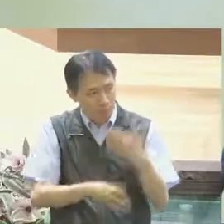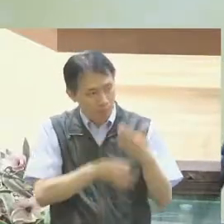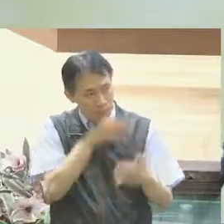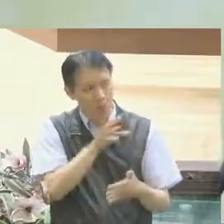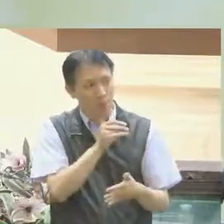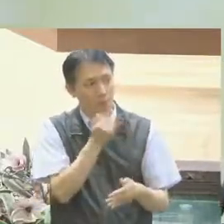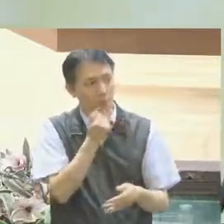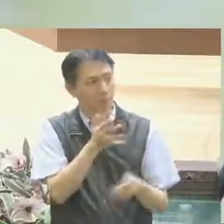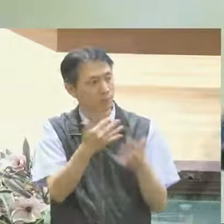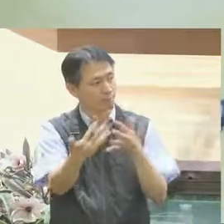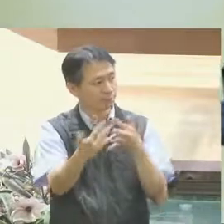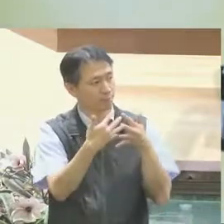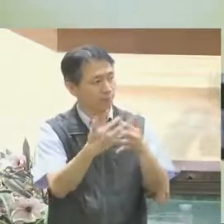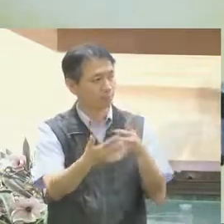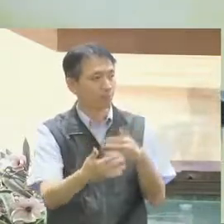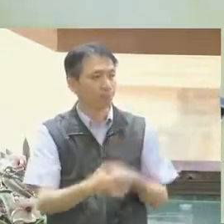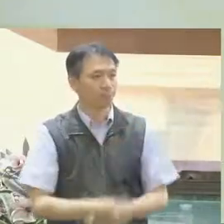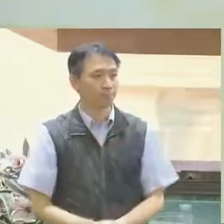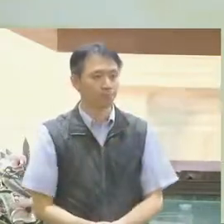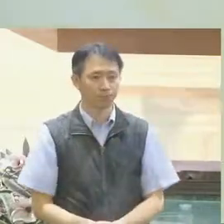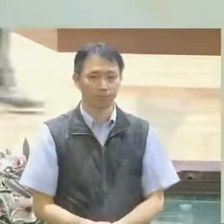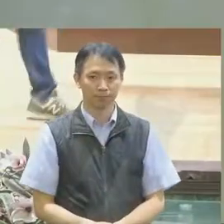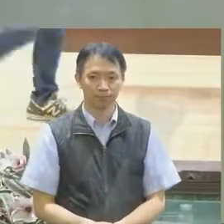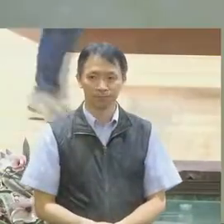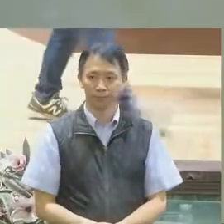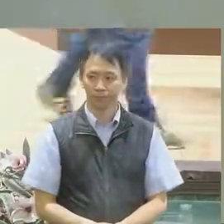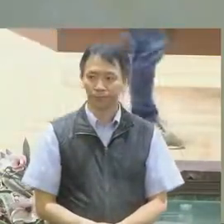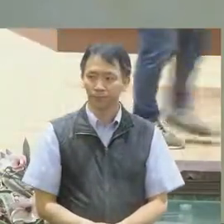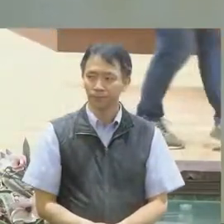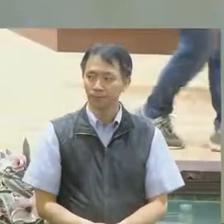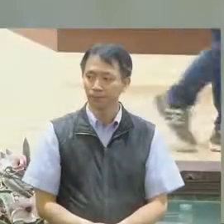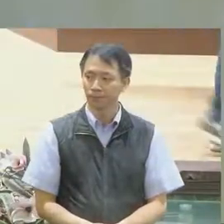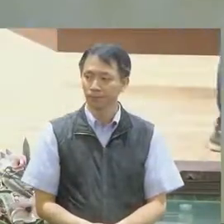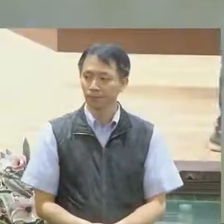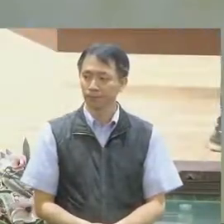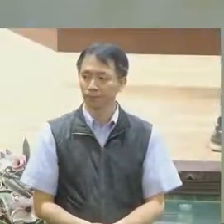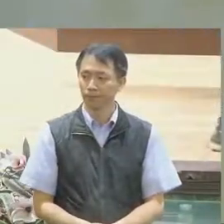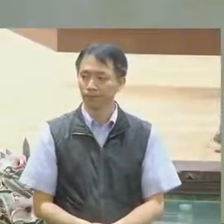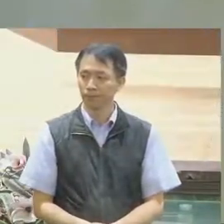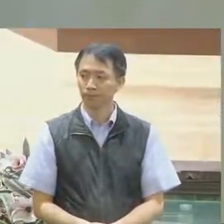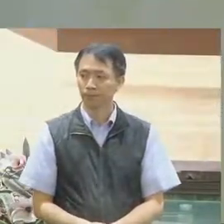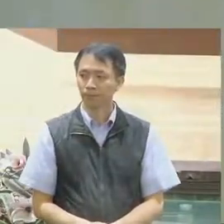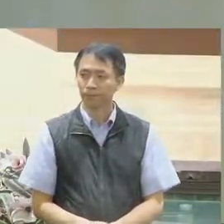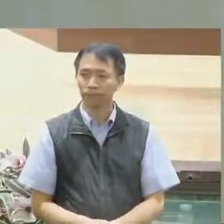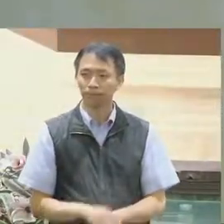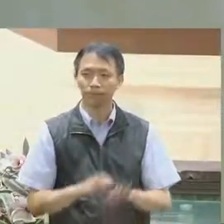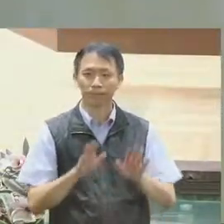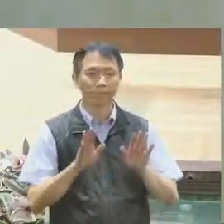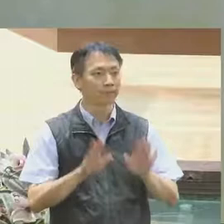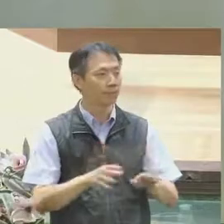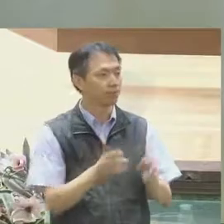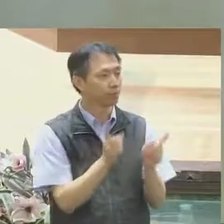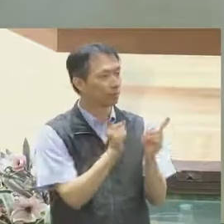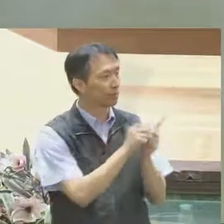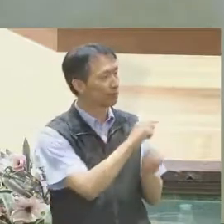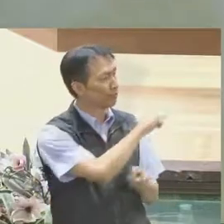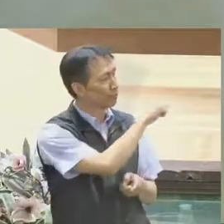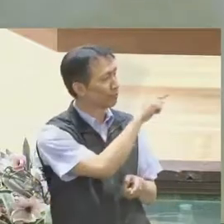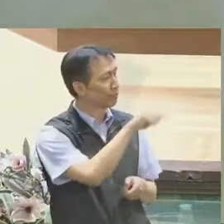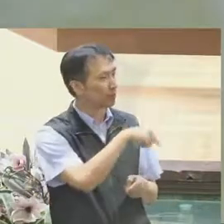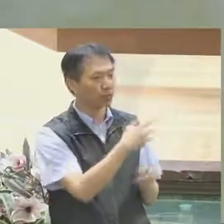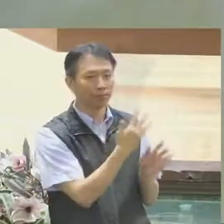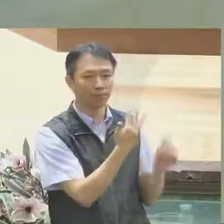同面向的讨论。好，然后现在对于远房亲戚实验室这边